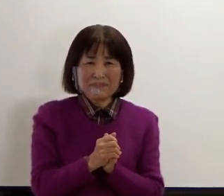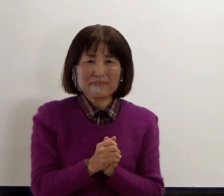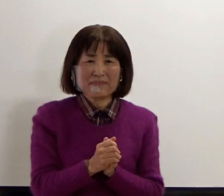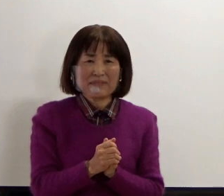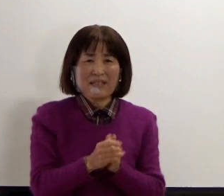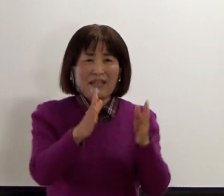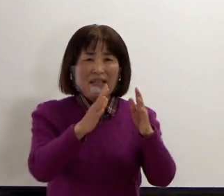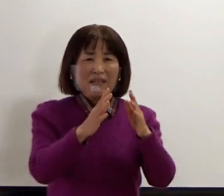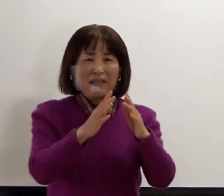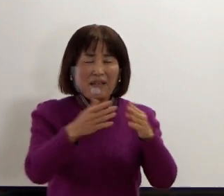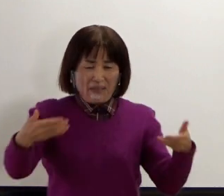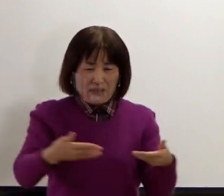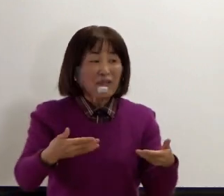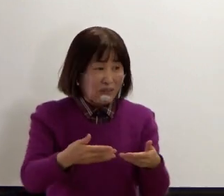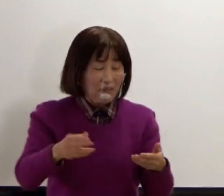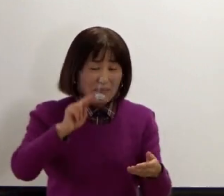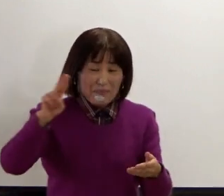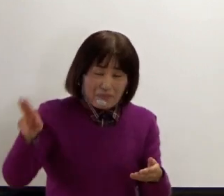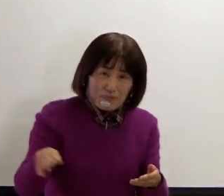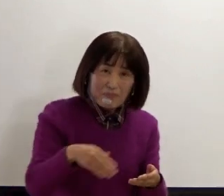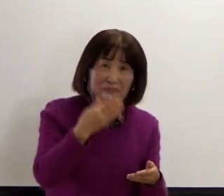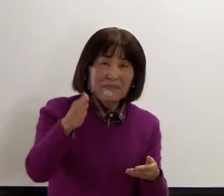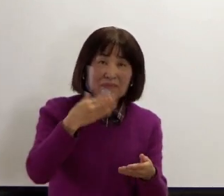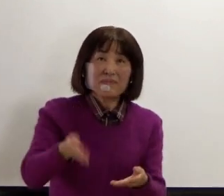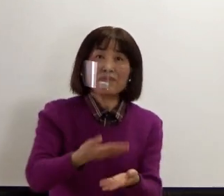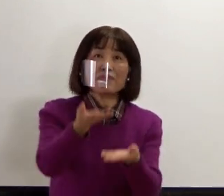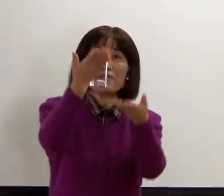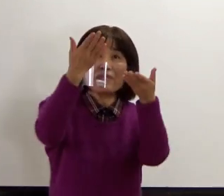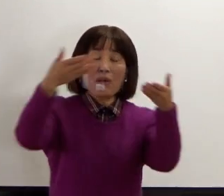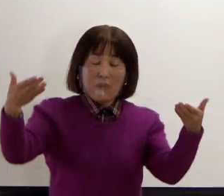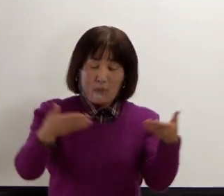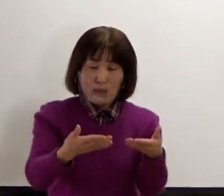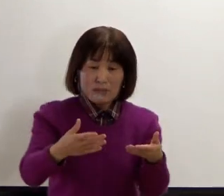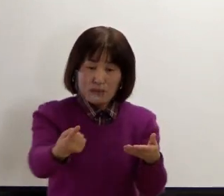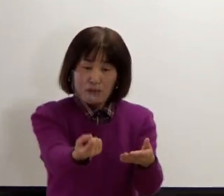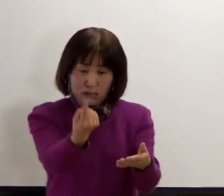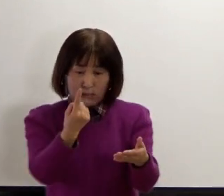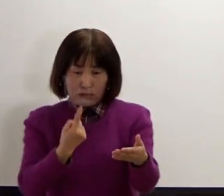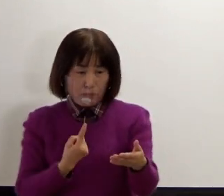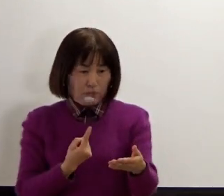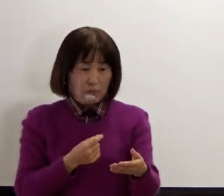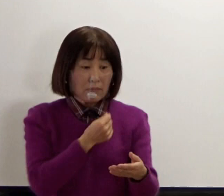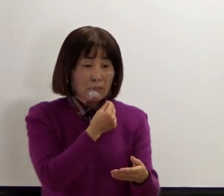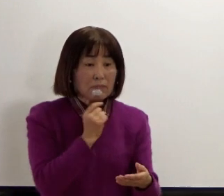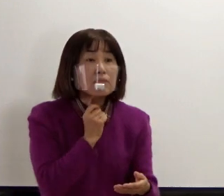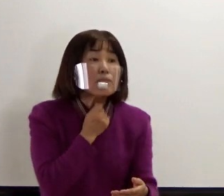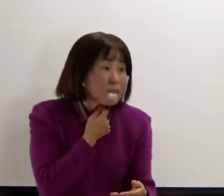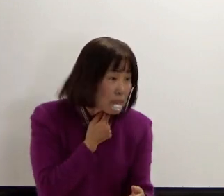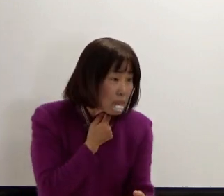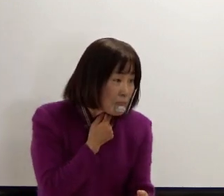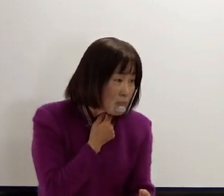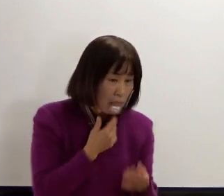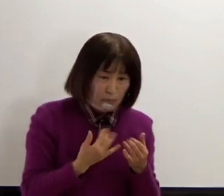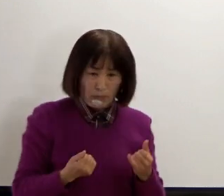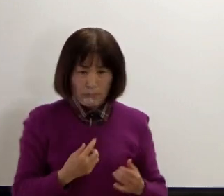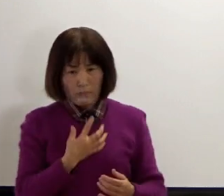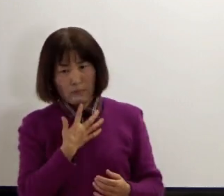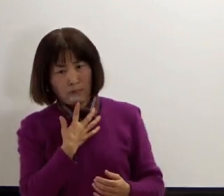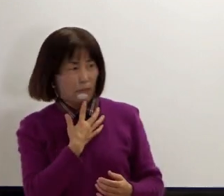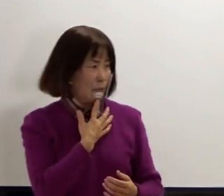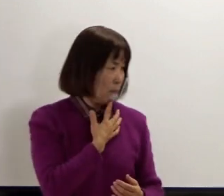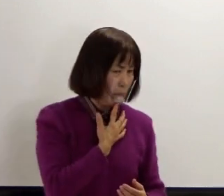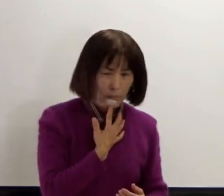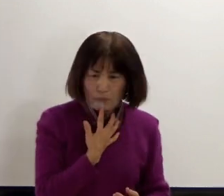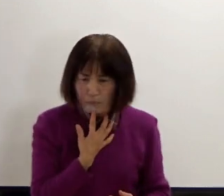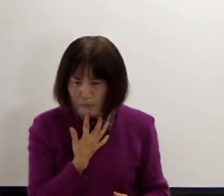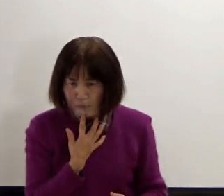、みんなも驚いて、でも彼も慌てて、家に帰りましてね、そして、何も言えないわけです、も